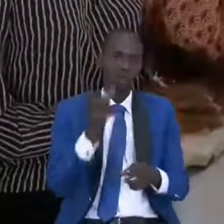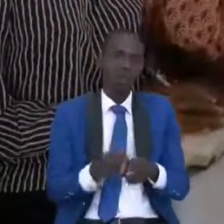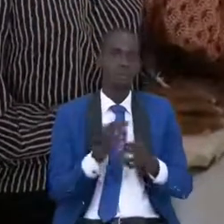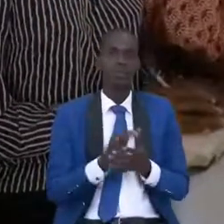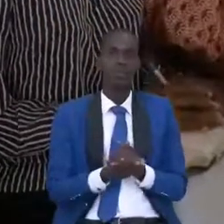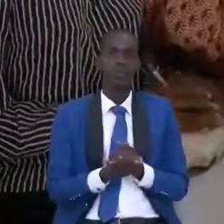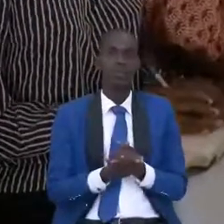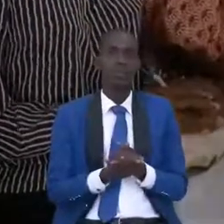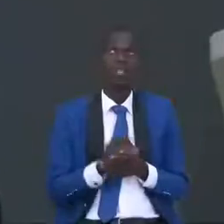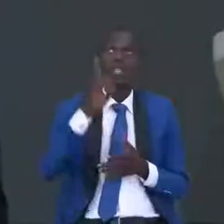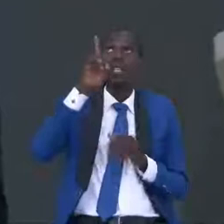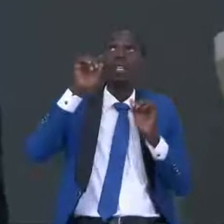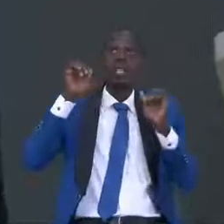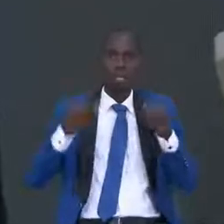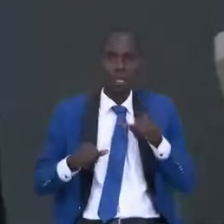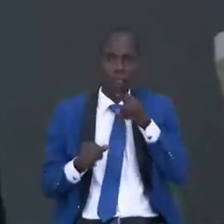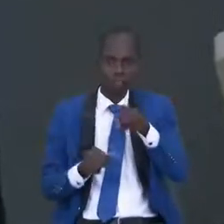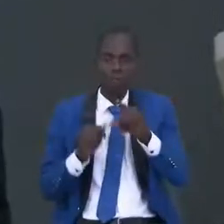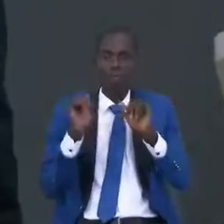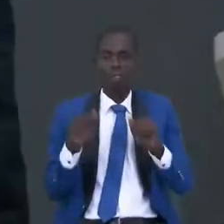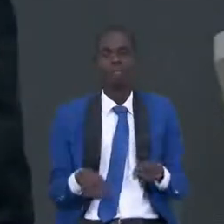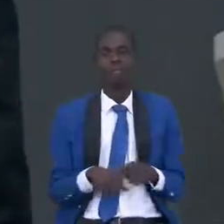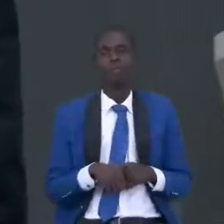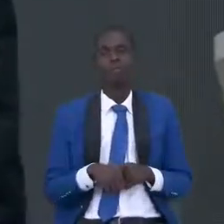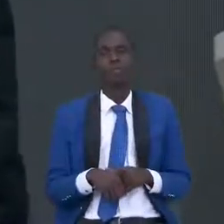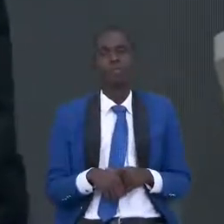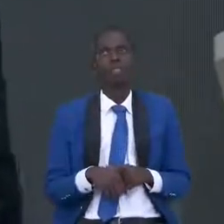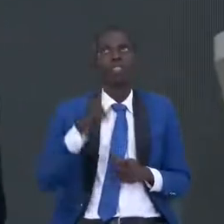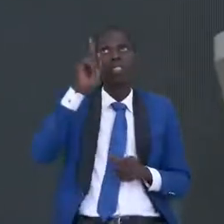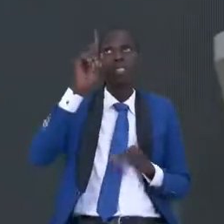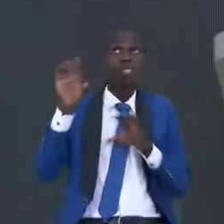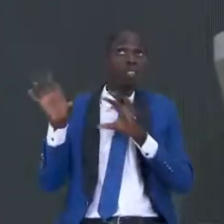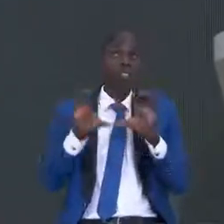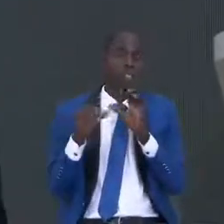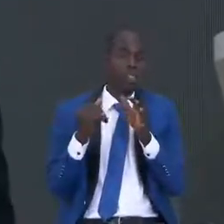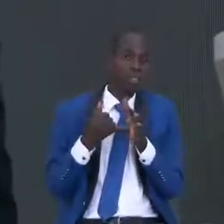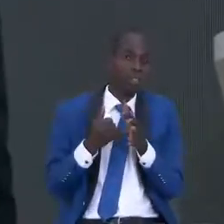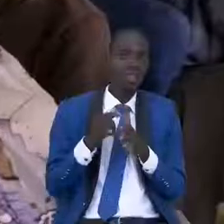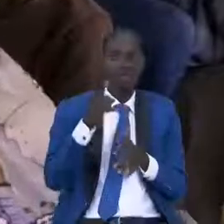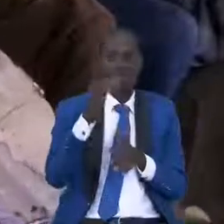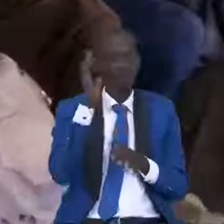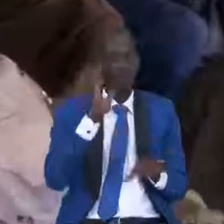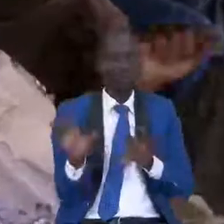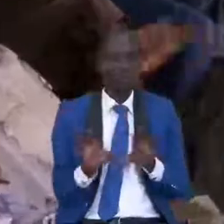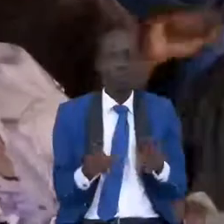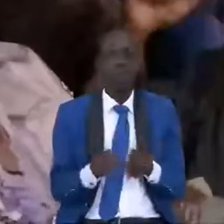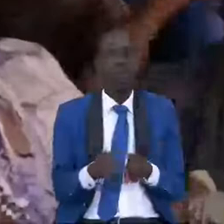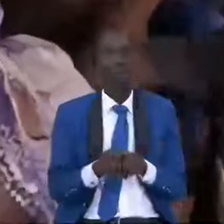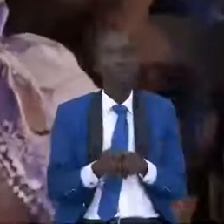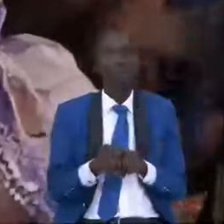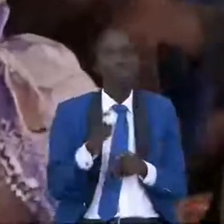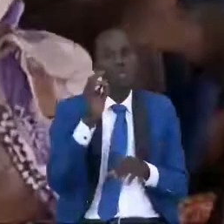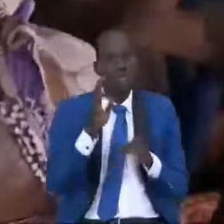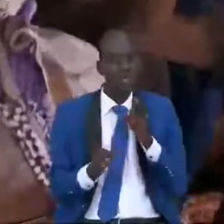Il peut, tu peux. Il a fait, tu le feras. Si c'est